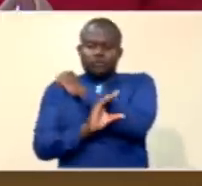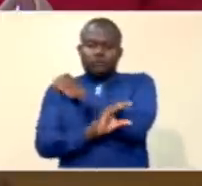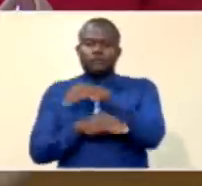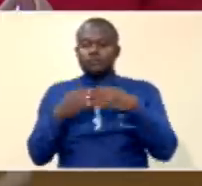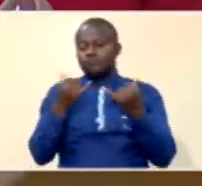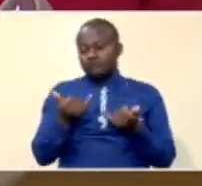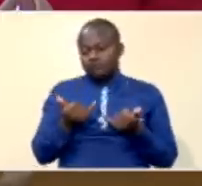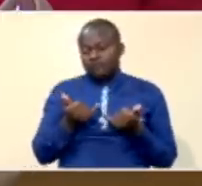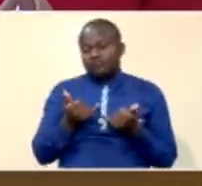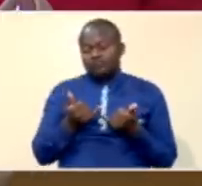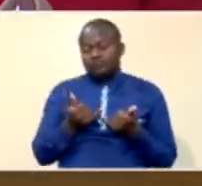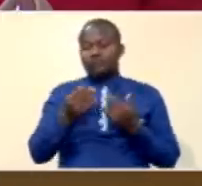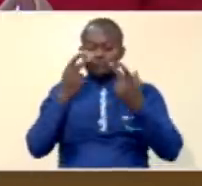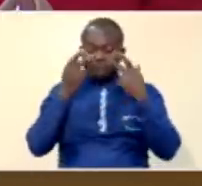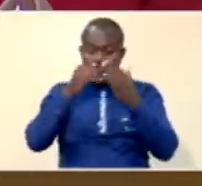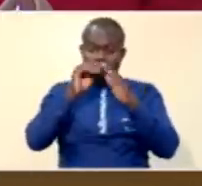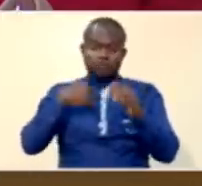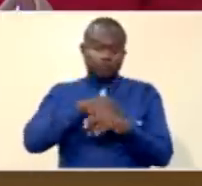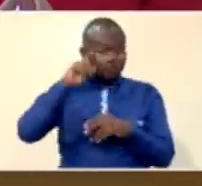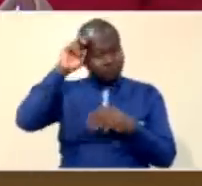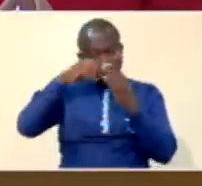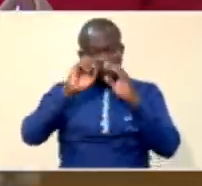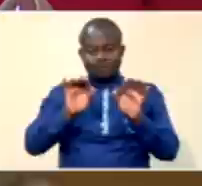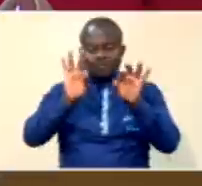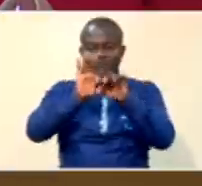Ubu nabwo mwareba nkeka ko binakenewe